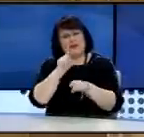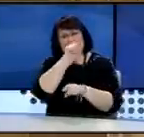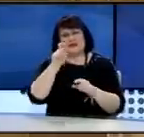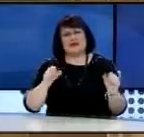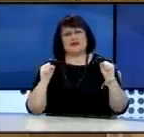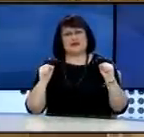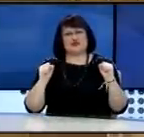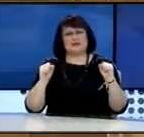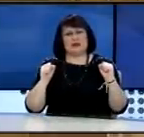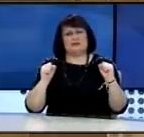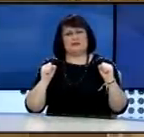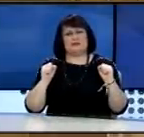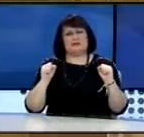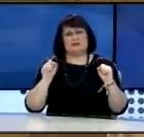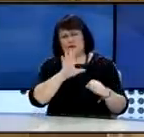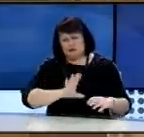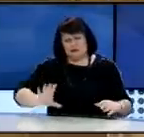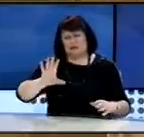διεθνές επίπεδο.